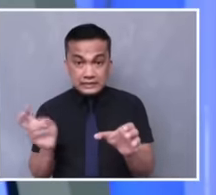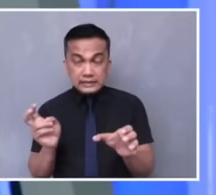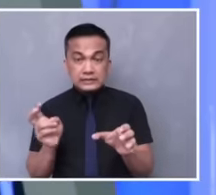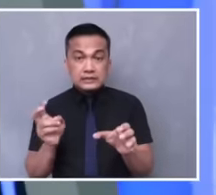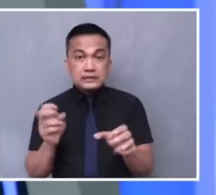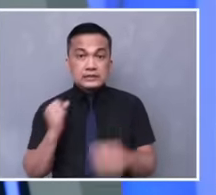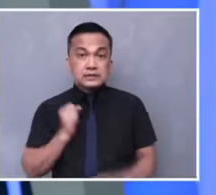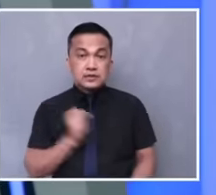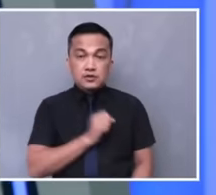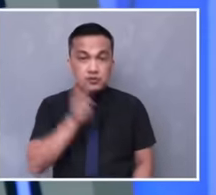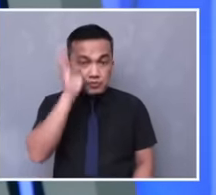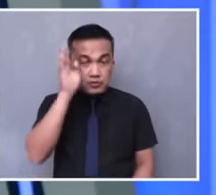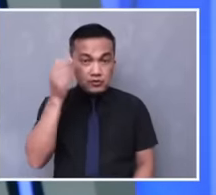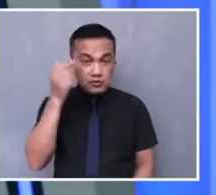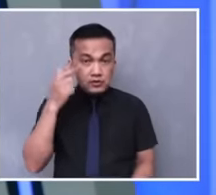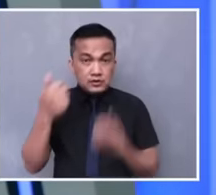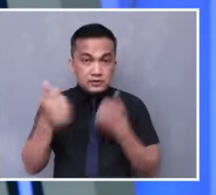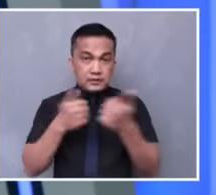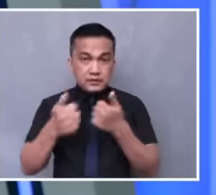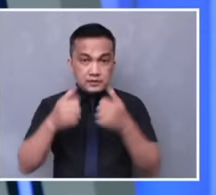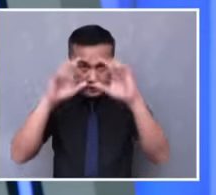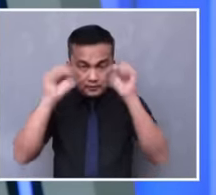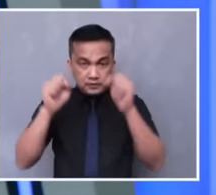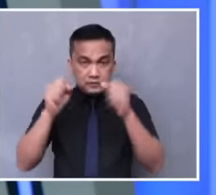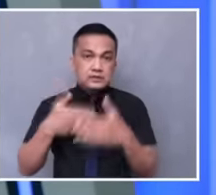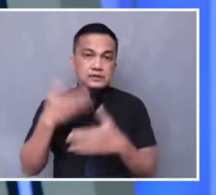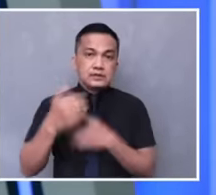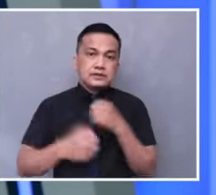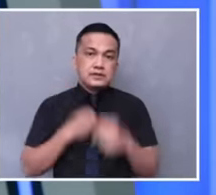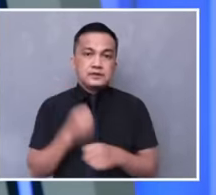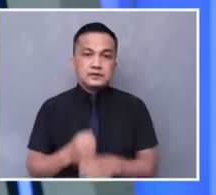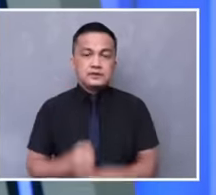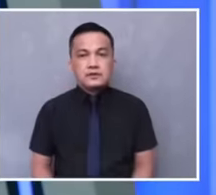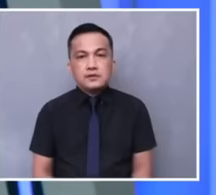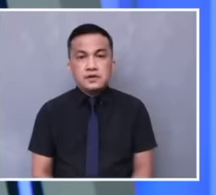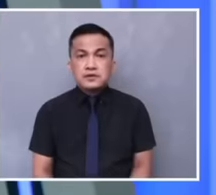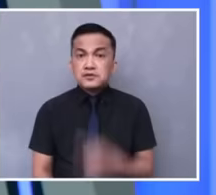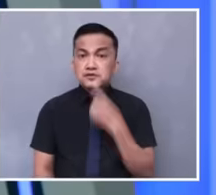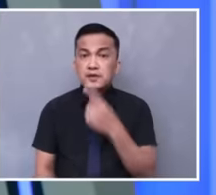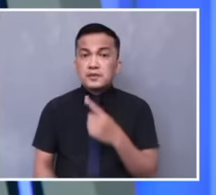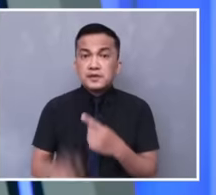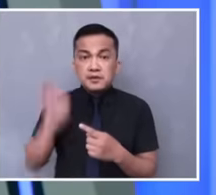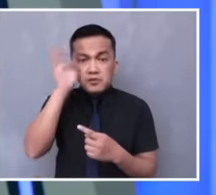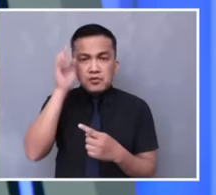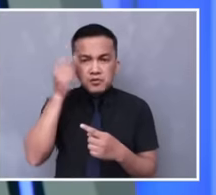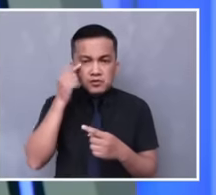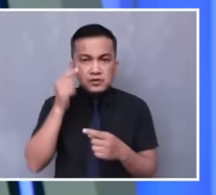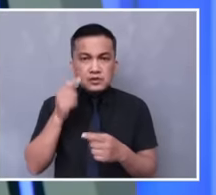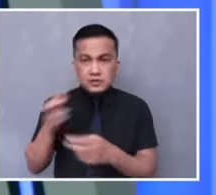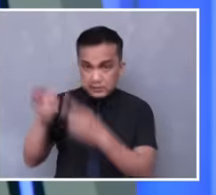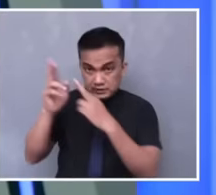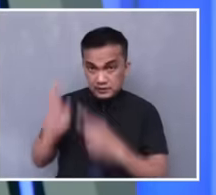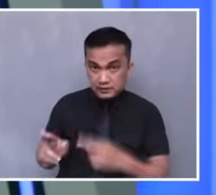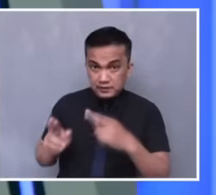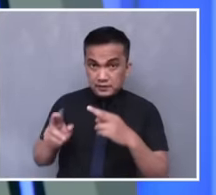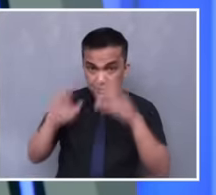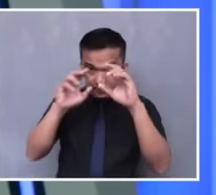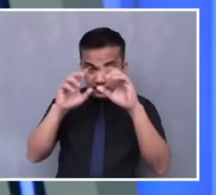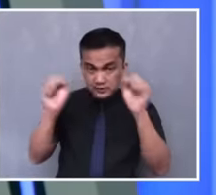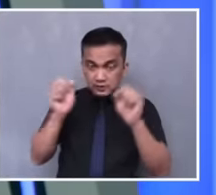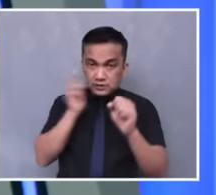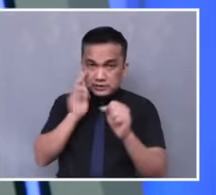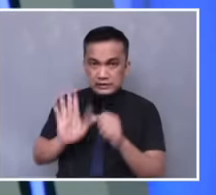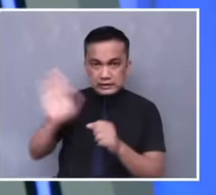pagtakbo sa pagkapangulo sa 2022. Ayon kay Go, nirerespeto ni Pangulong Duterte ang kanyang pasya,